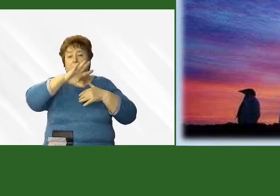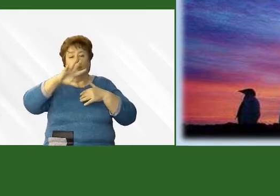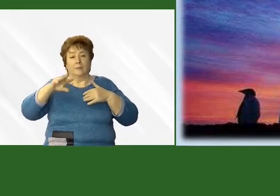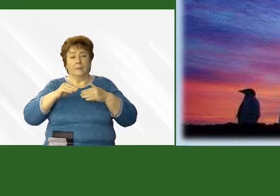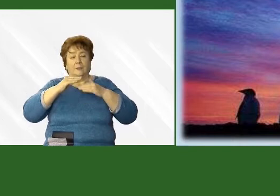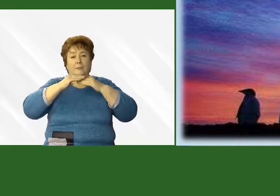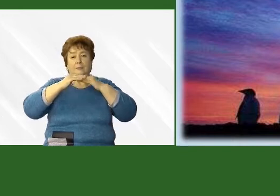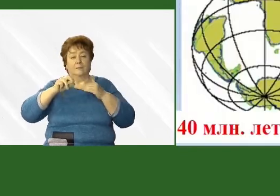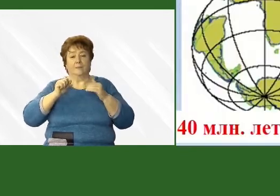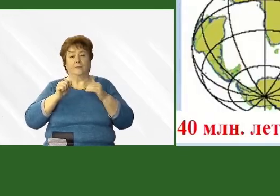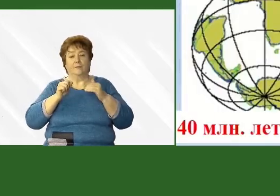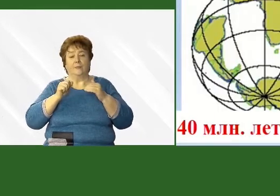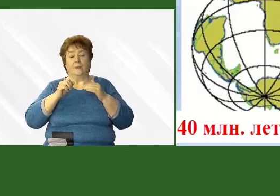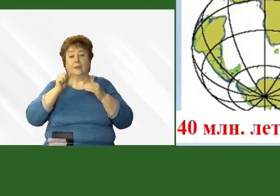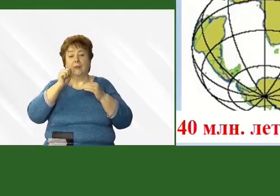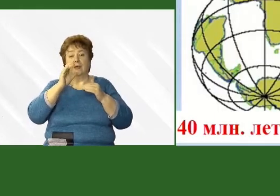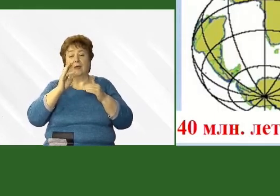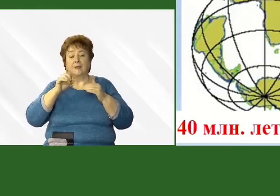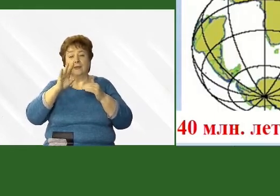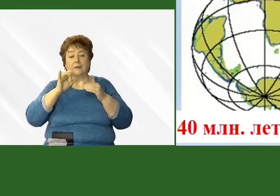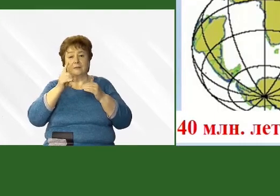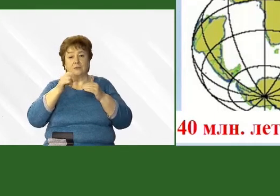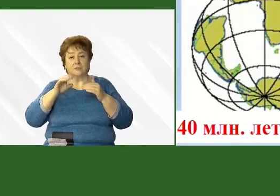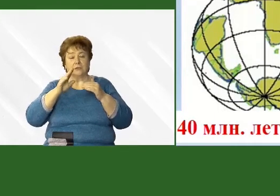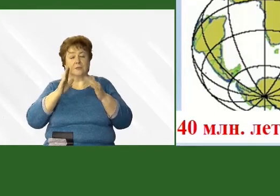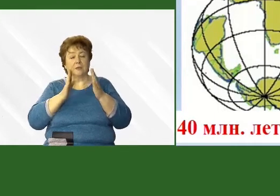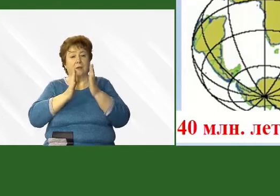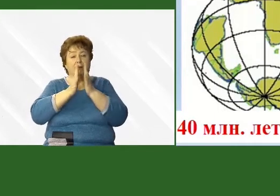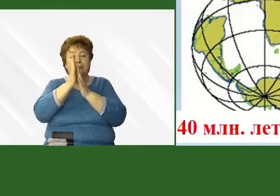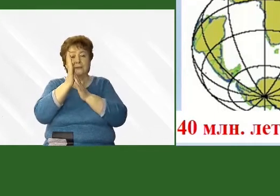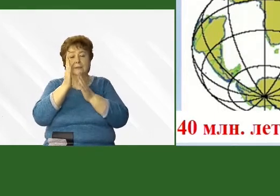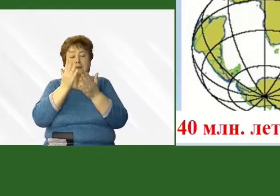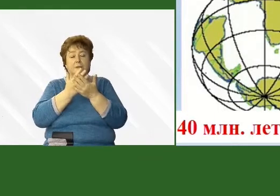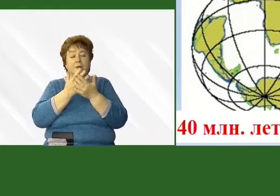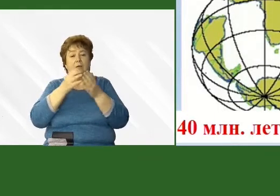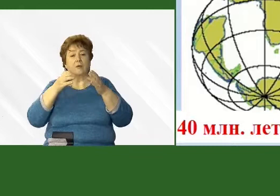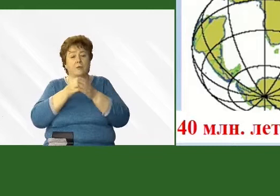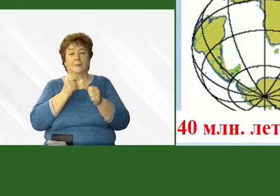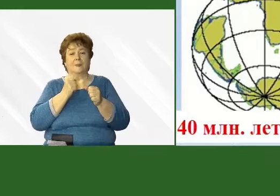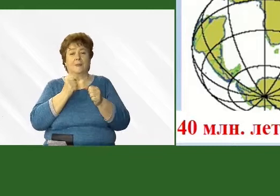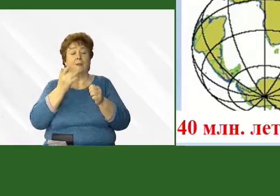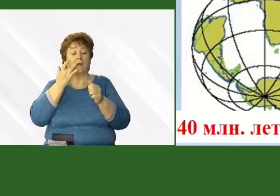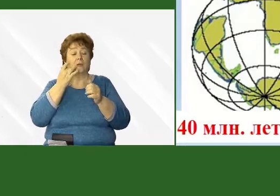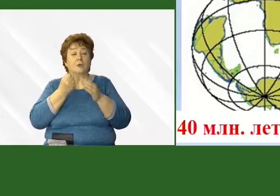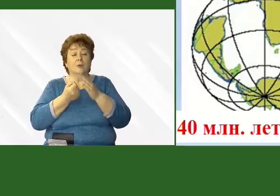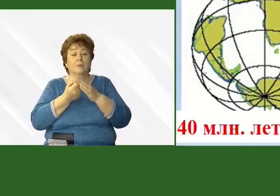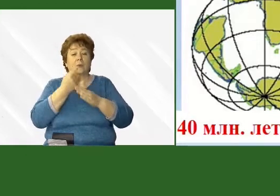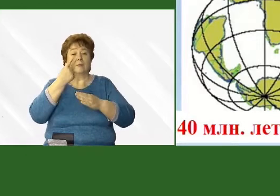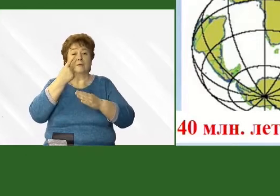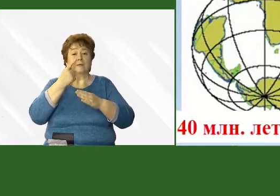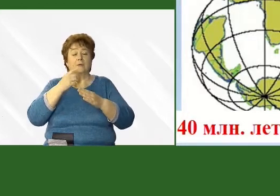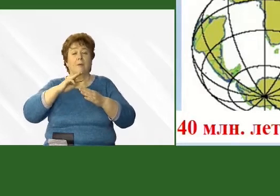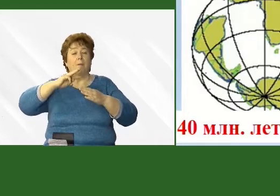полностью покрыта льдом. Антарктическая флора представляет собой группу растений, которая